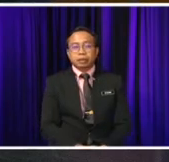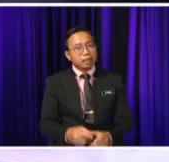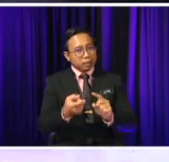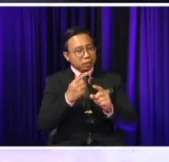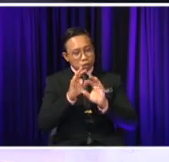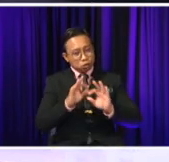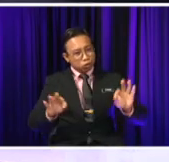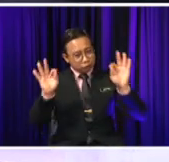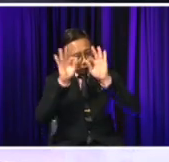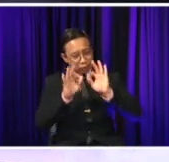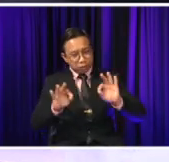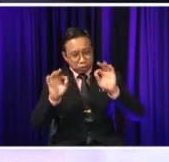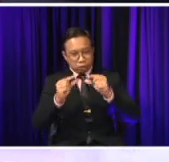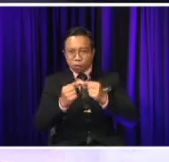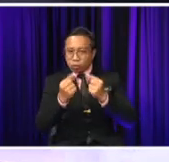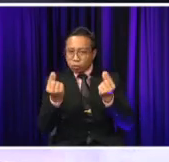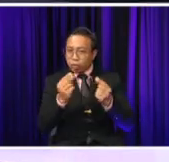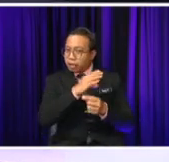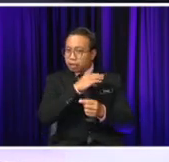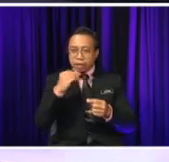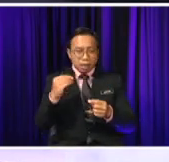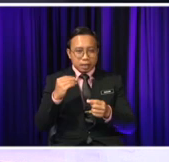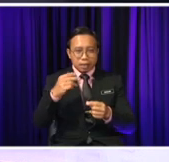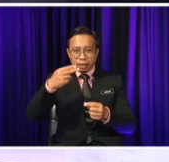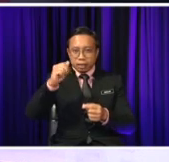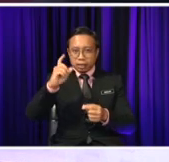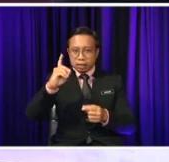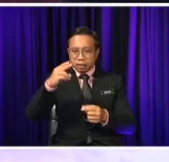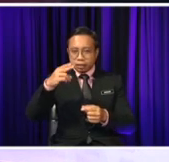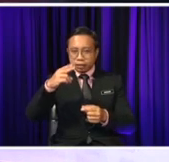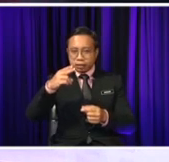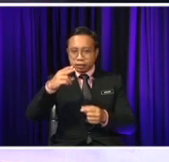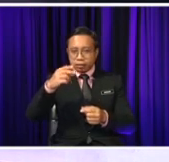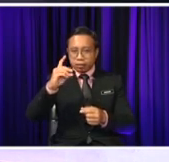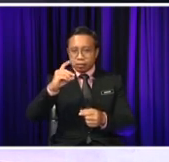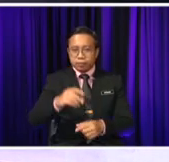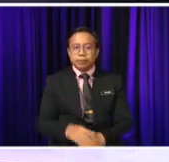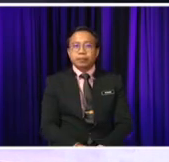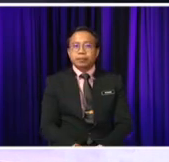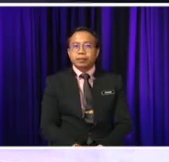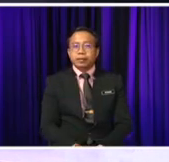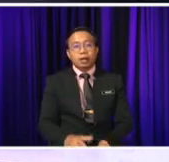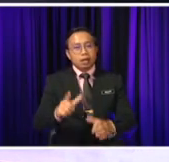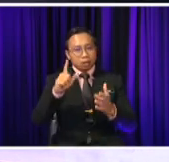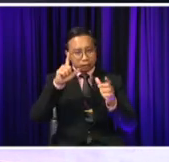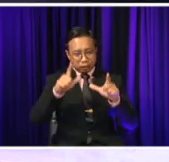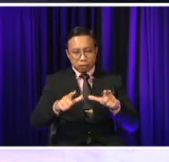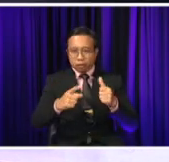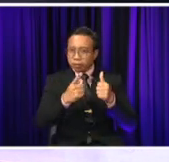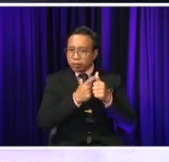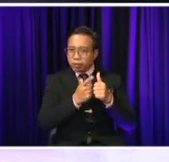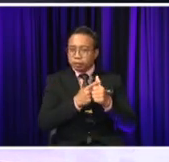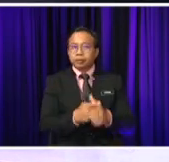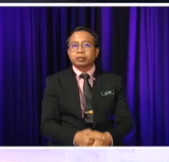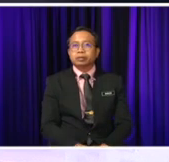yaitu Quran dan juga hadis Iya betul kita tetap di dahan yang pertama